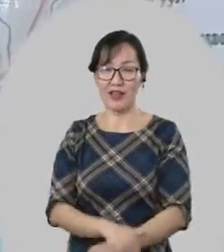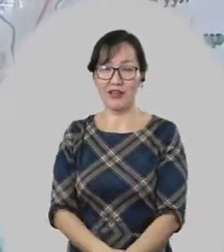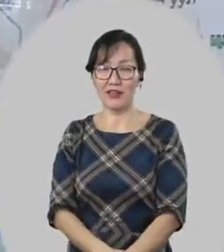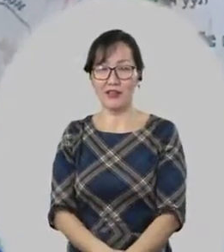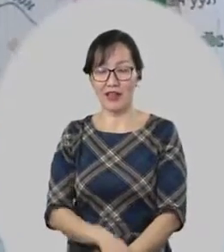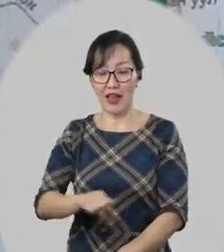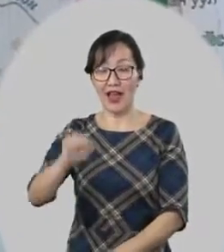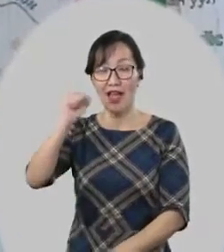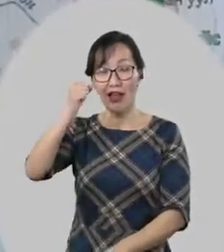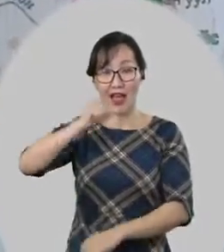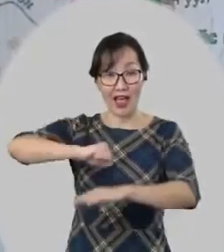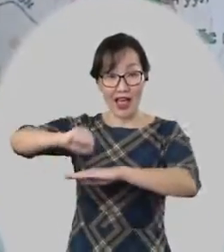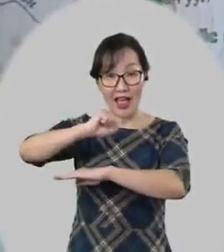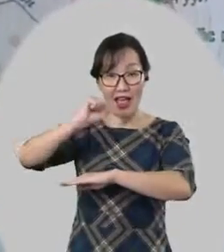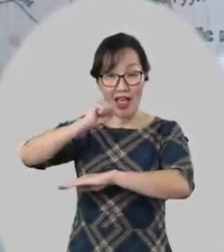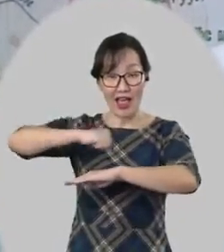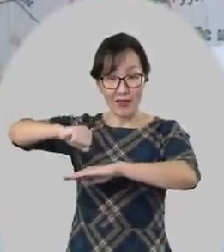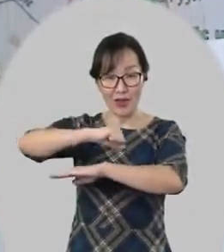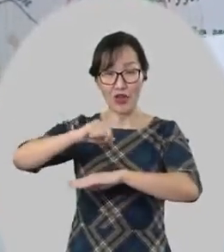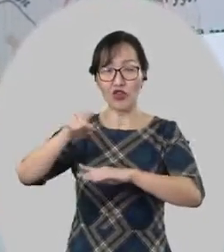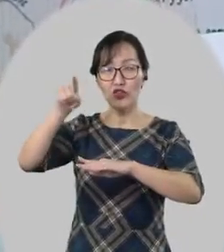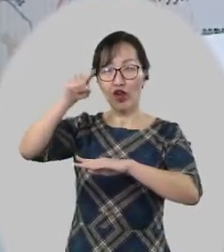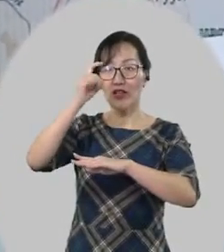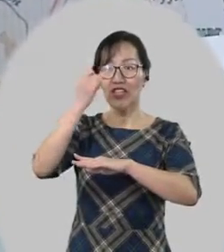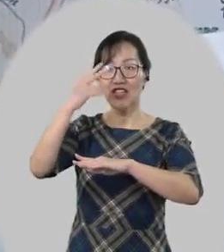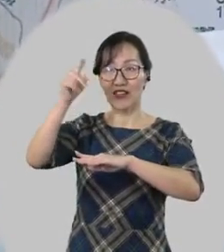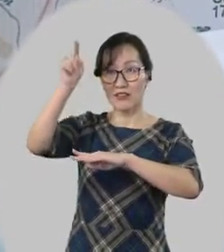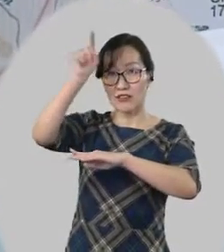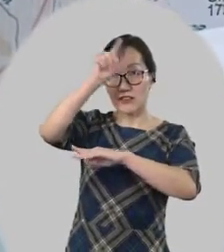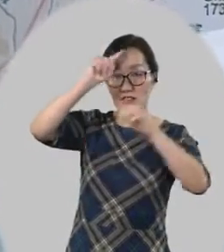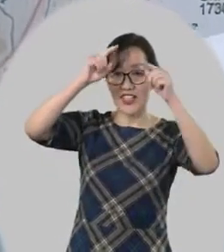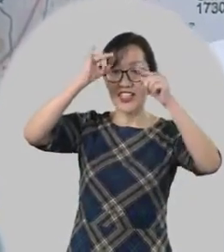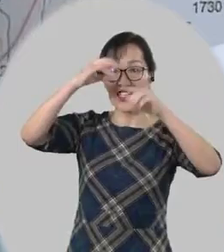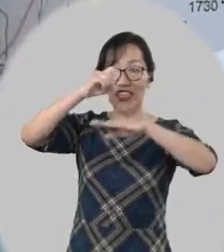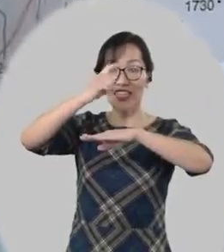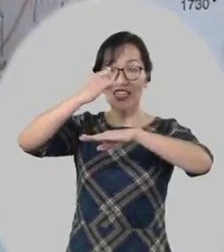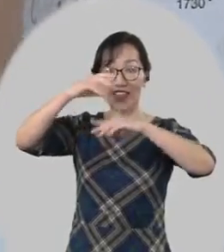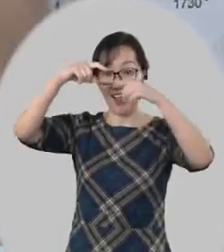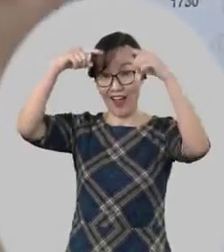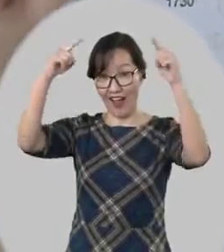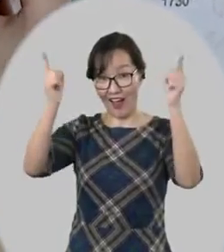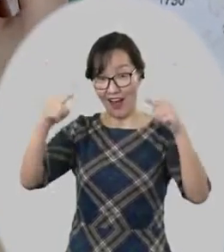За, Архангай аймгийг тойруулаад бүгдээрээ аймгийн хэлээр нь зуръя.